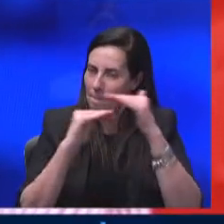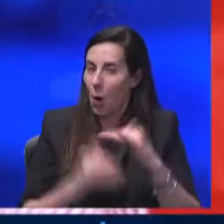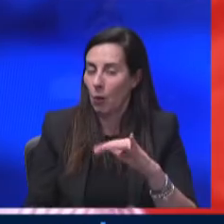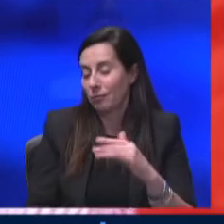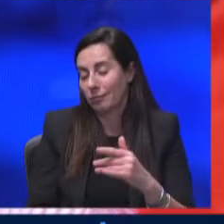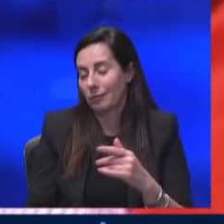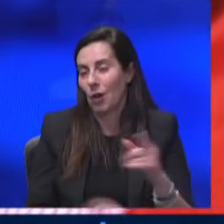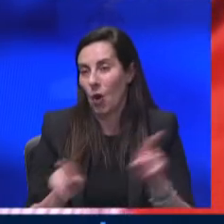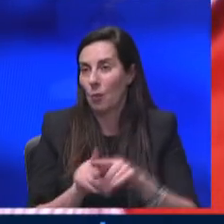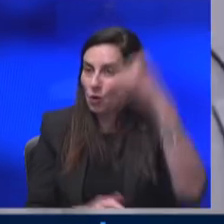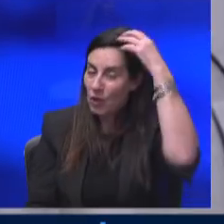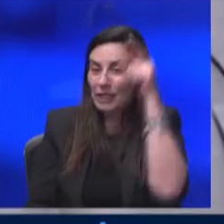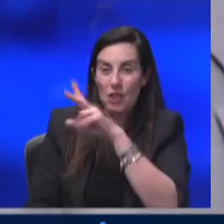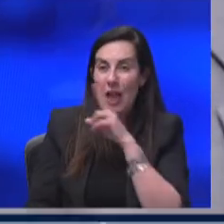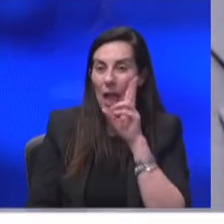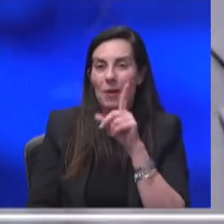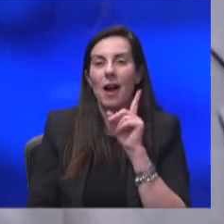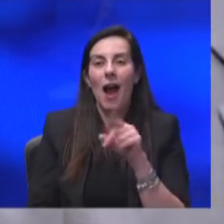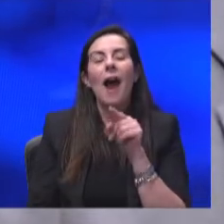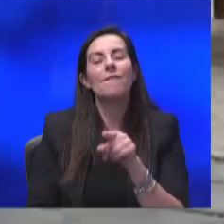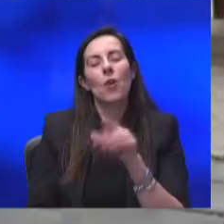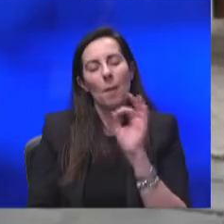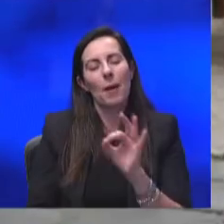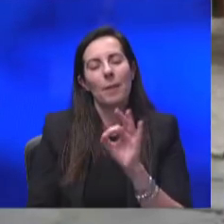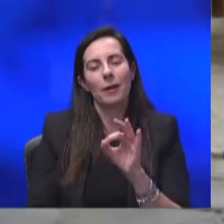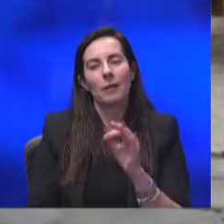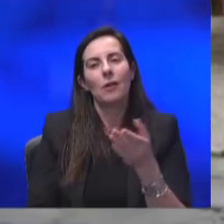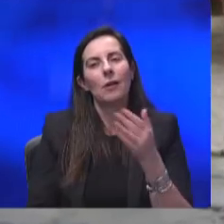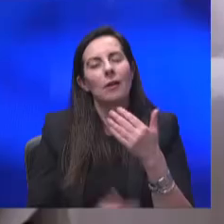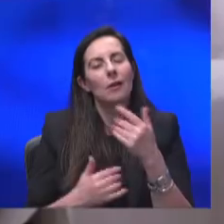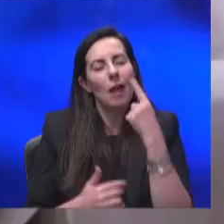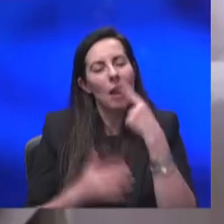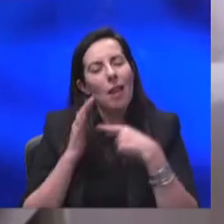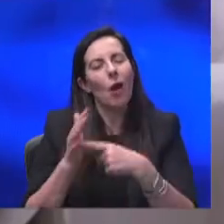דיאנה, אבל הוא עלול בהחלט לפעור עוד סדק בתדמית של משפחת המלוכה.